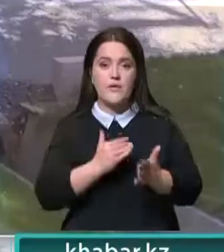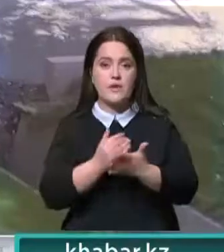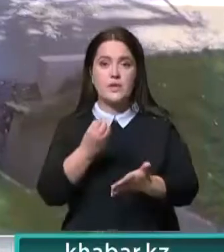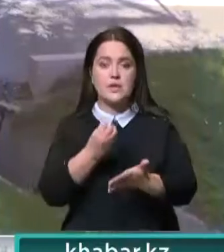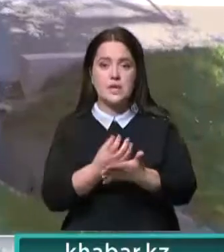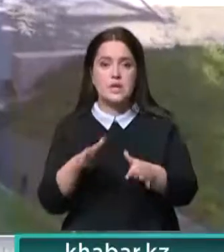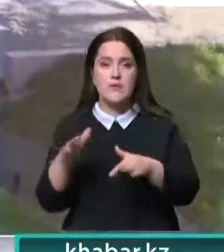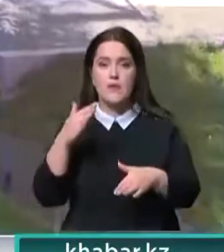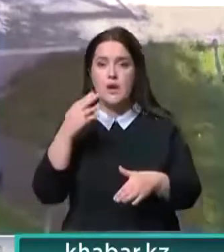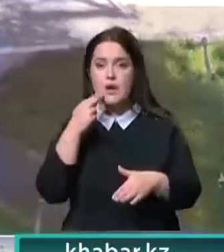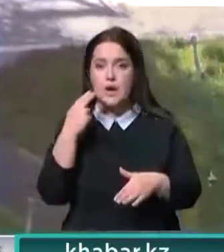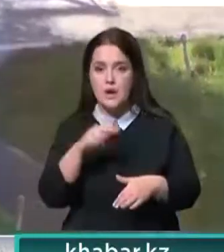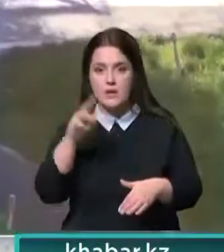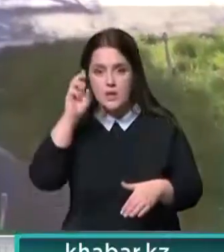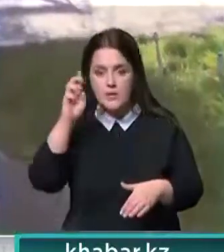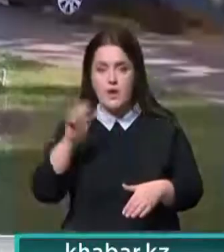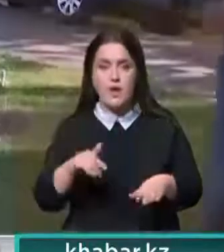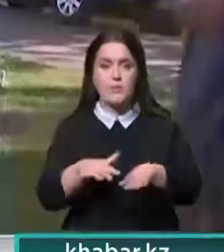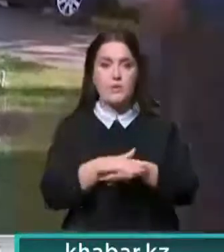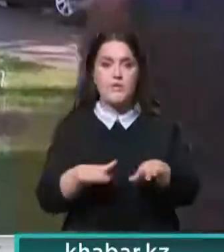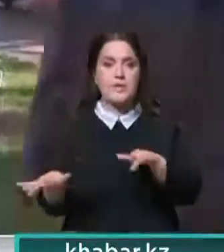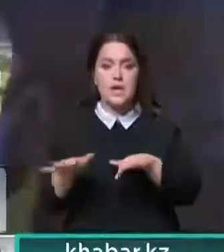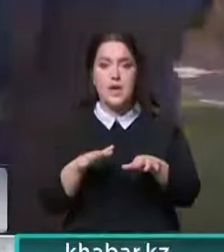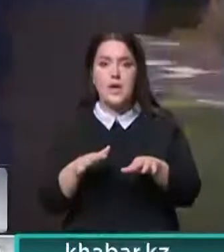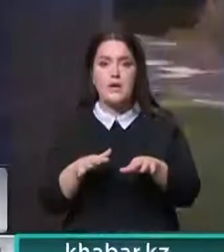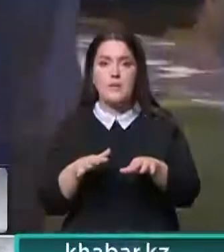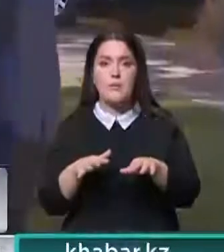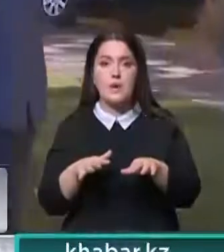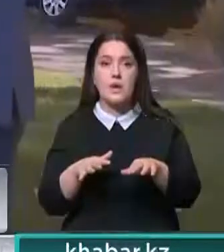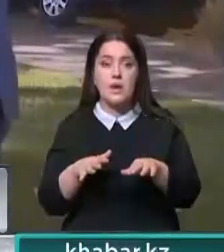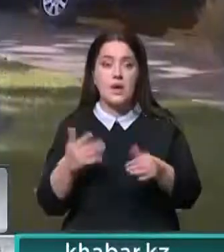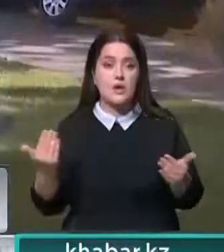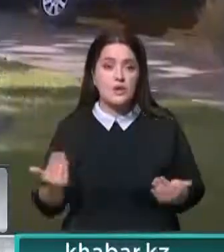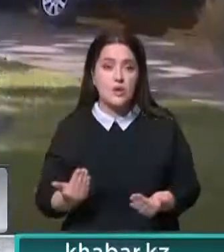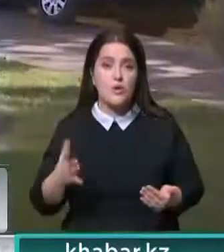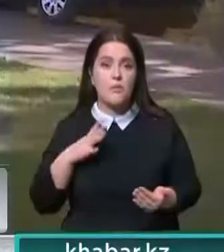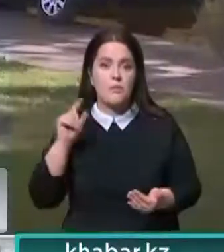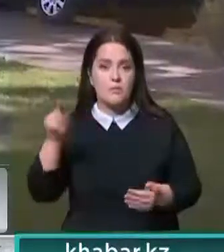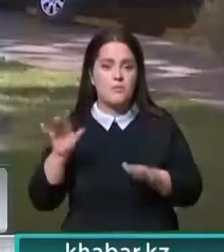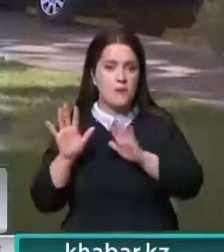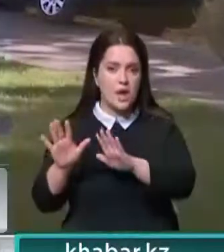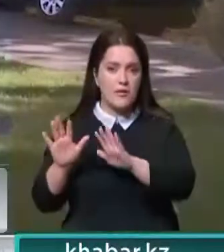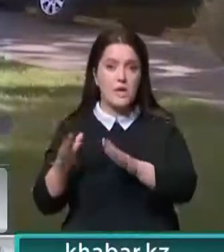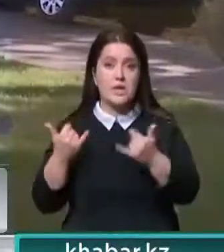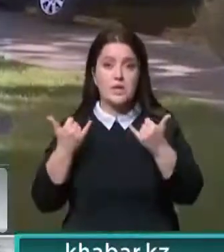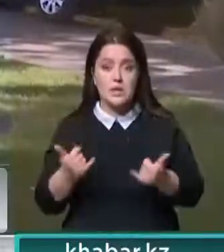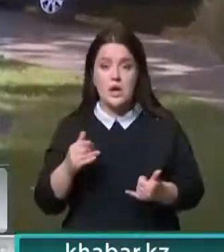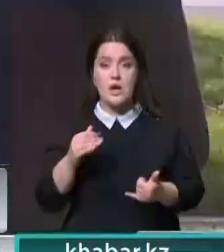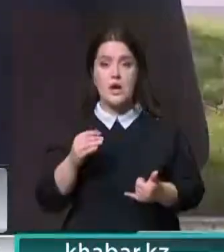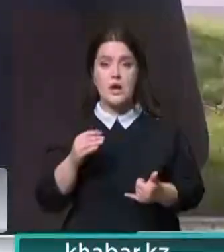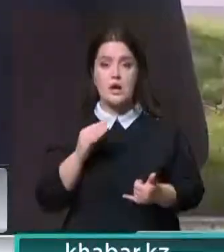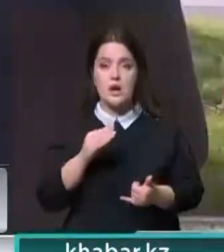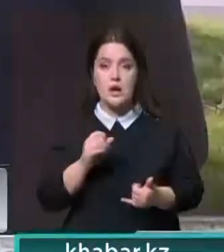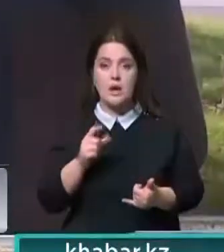региона высоко ценят деловые качества государственного и общественного деятеля, потому что последние дни своей жизни он провел там. Сейчас имя